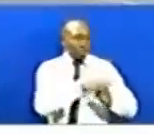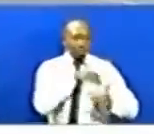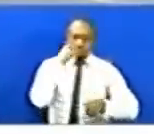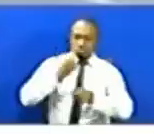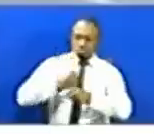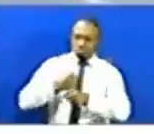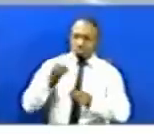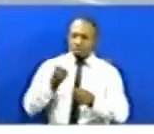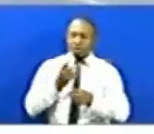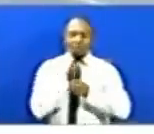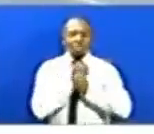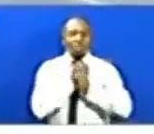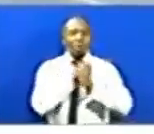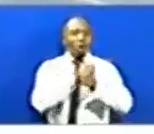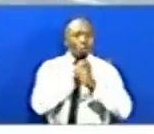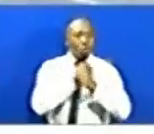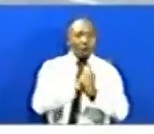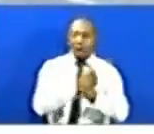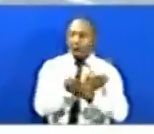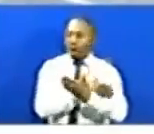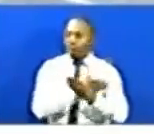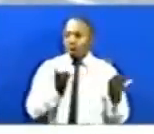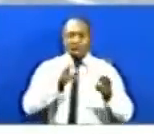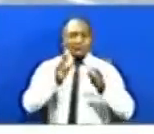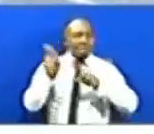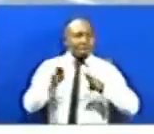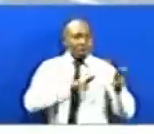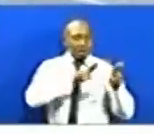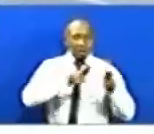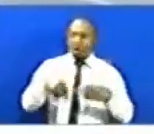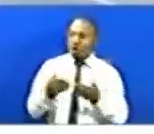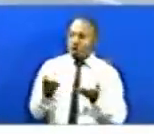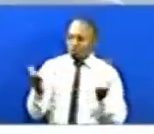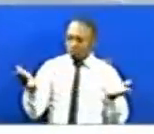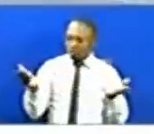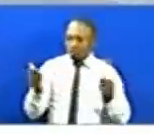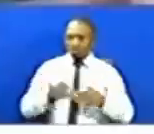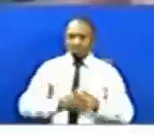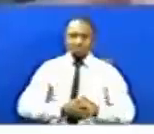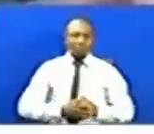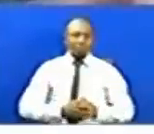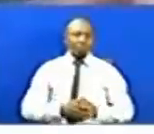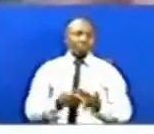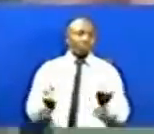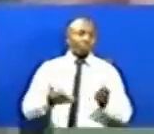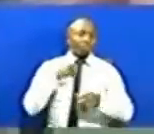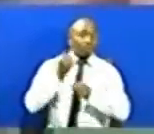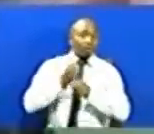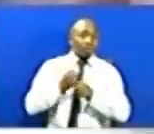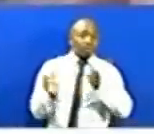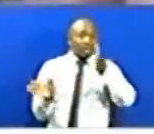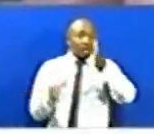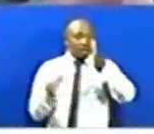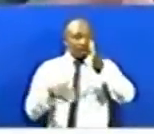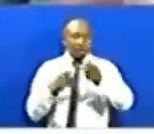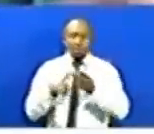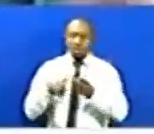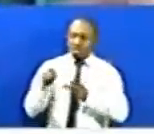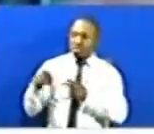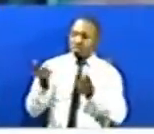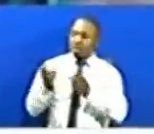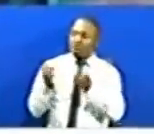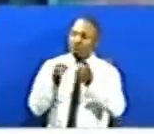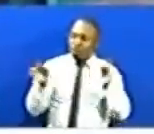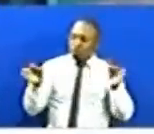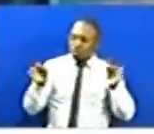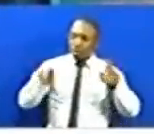wengi wao wanafanya kazi kama vibarua, yani bila mikataba yoyote na waajiri wao. Kazi ya daladala sana ni fursa tumepata,